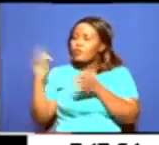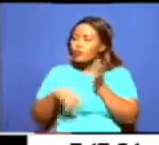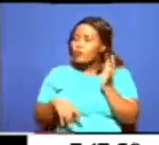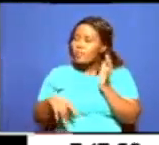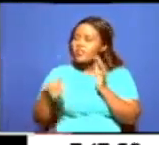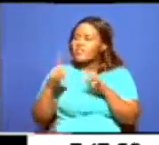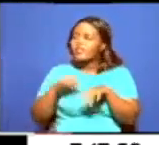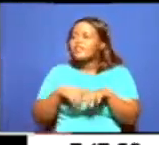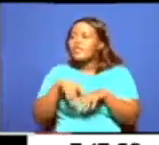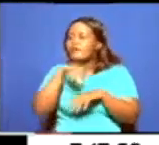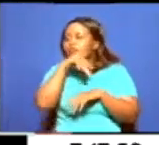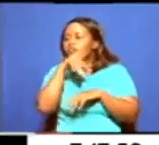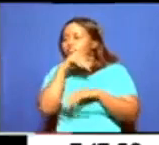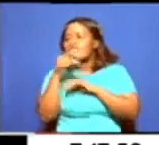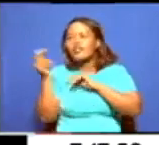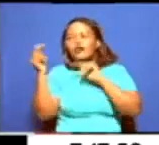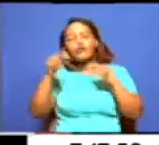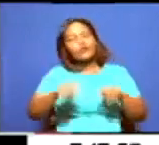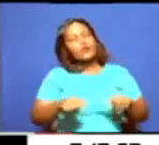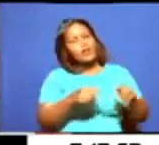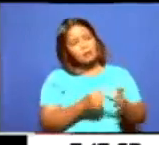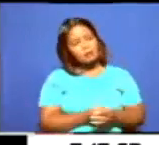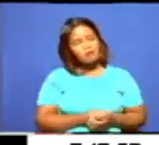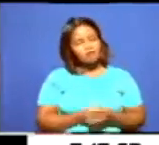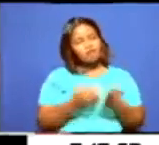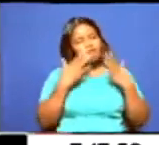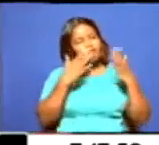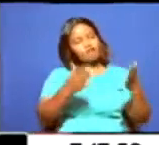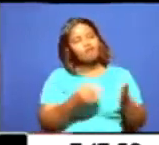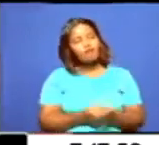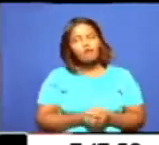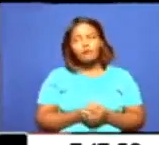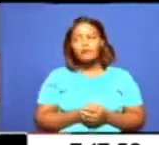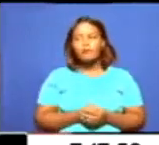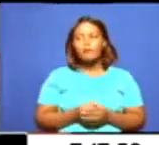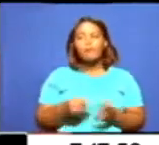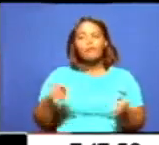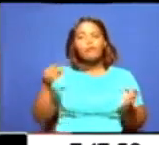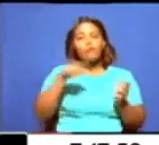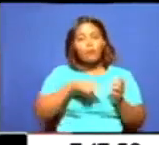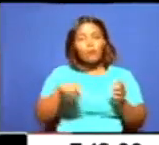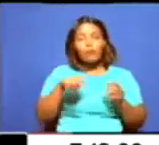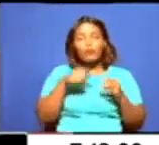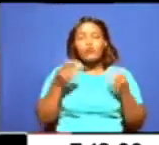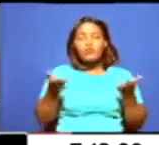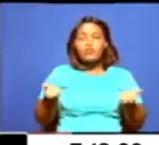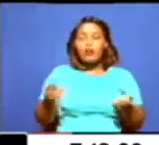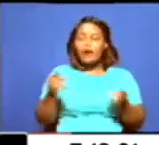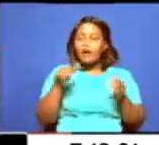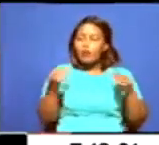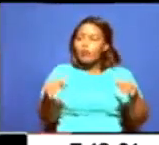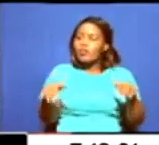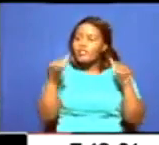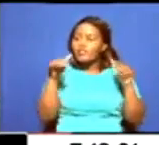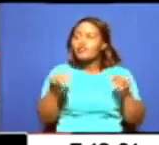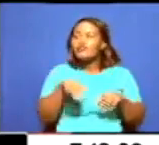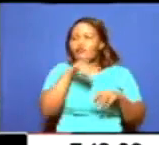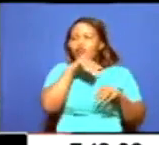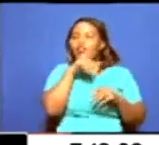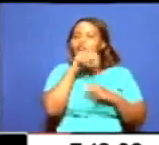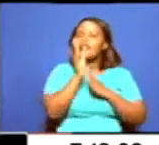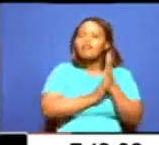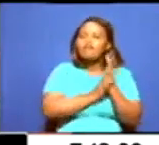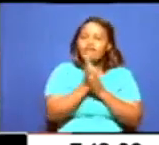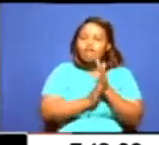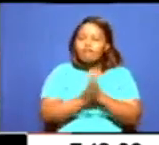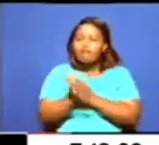akifika hapa, mna yapi? Yetu ni hapa kama unavyoona, sisi hapa tunagojea baba kwa hali kabisa. Na